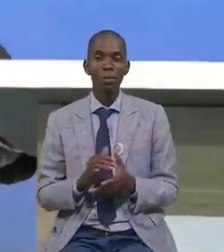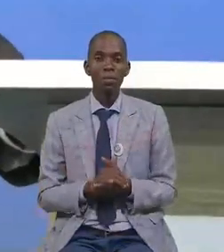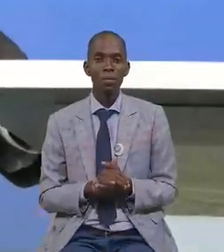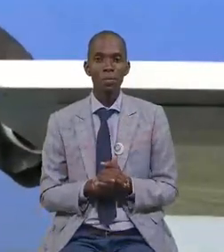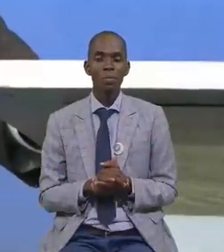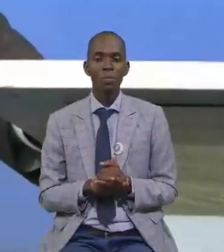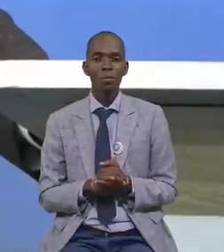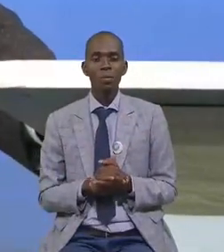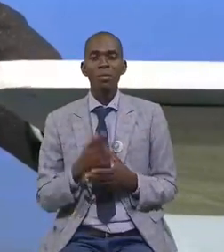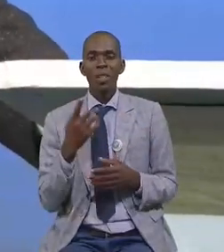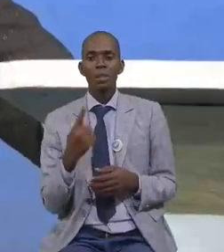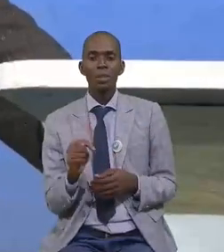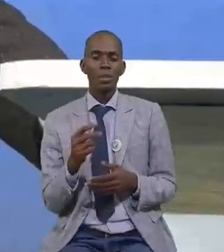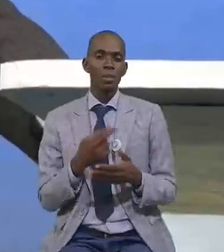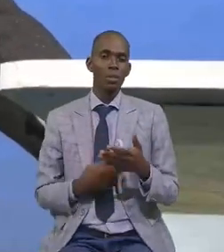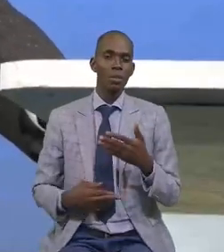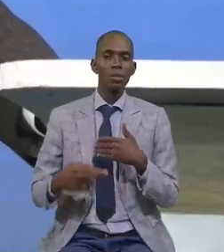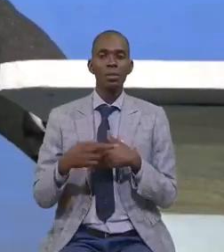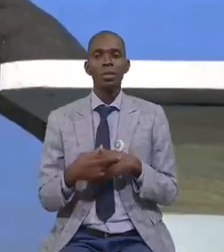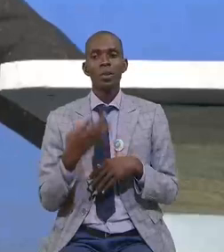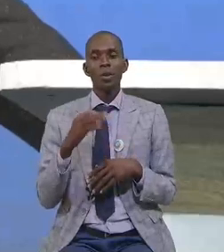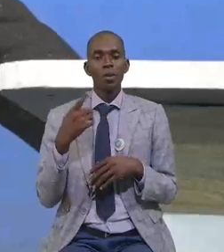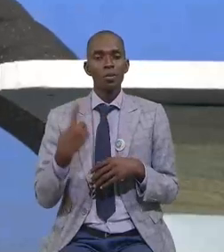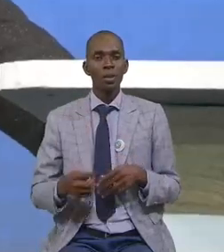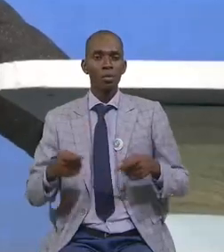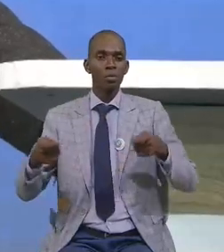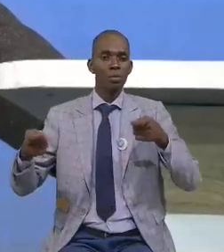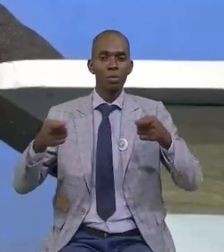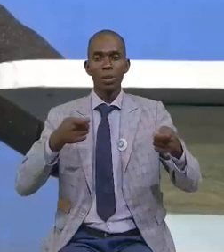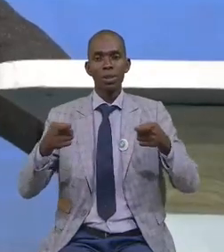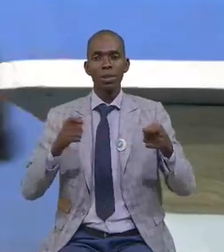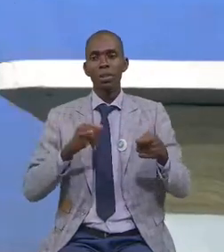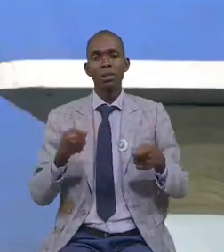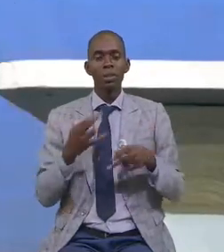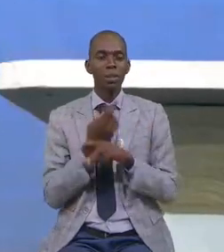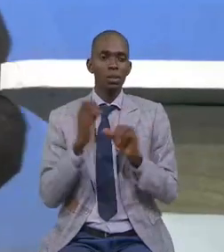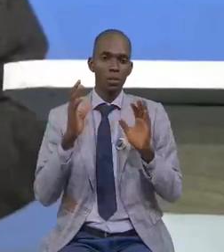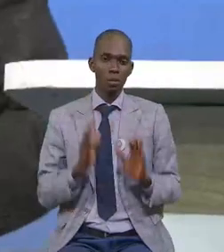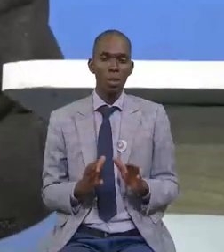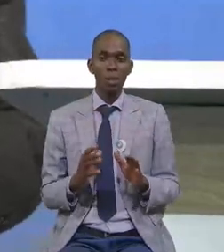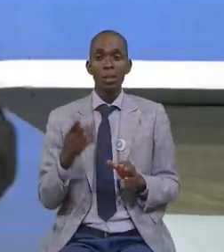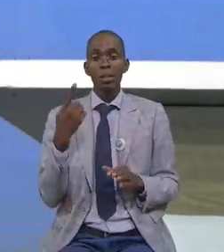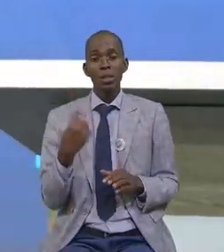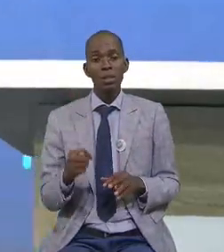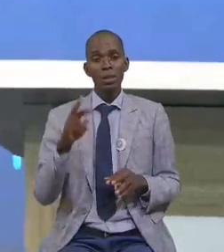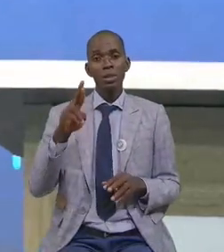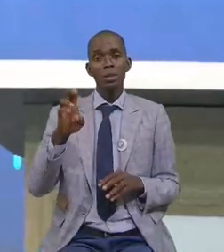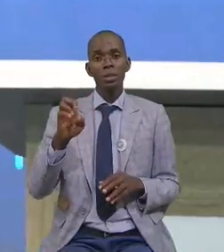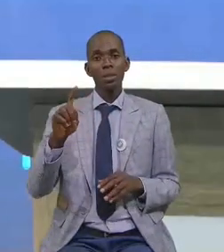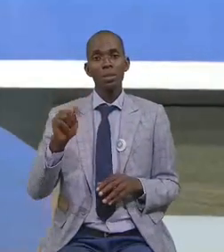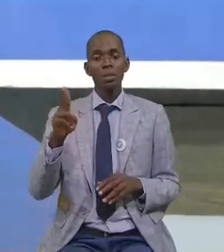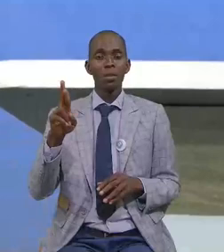le retour du Rédempteur régnant. Le retour